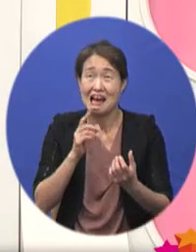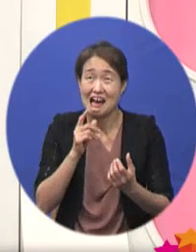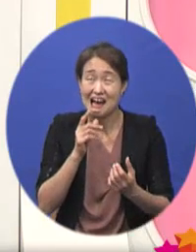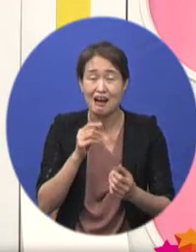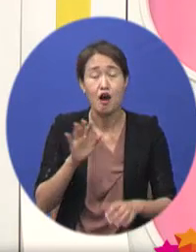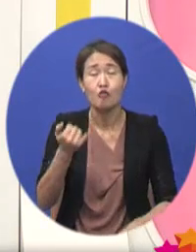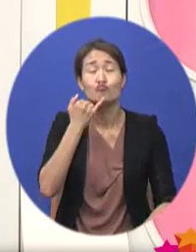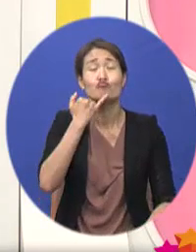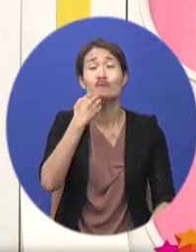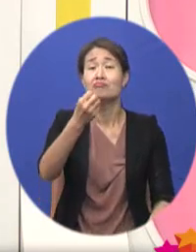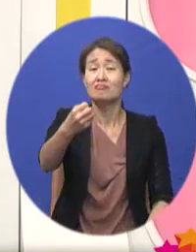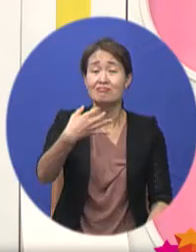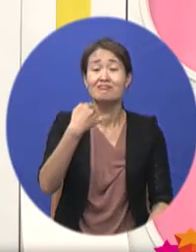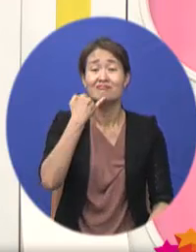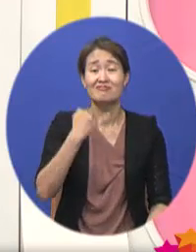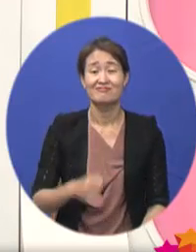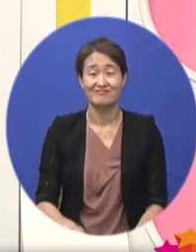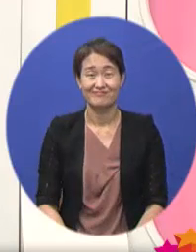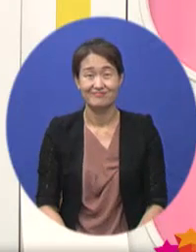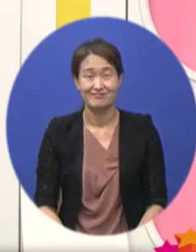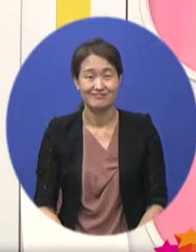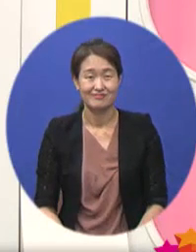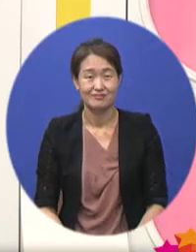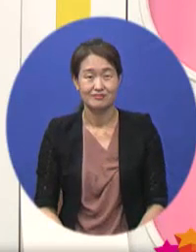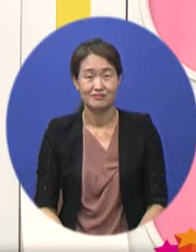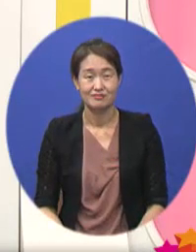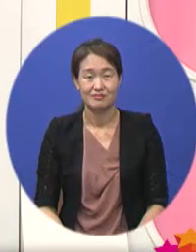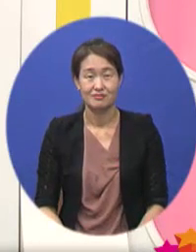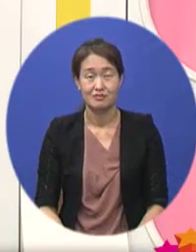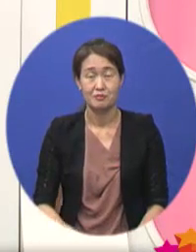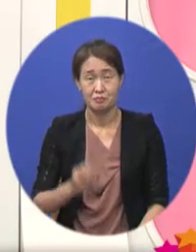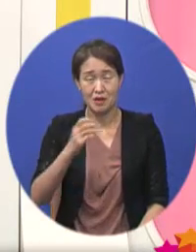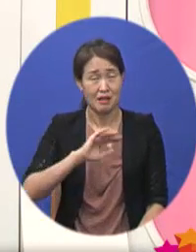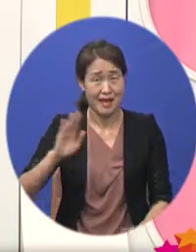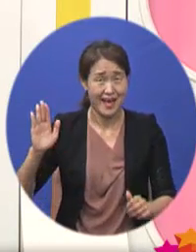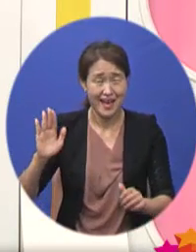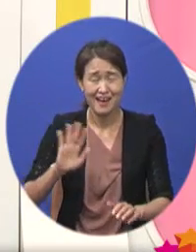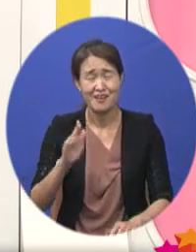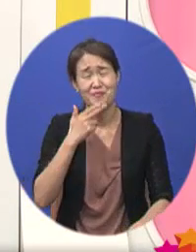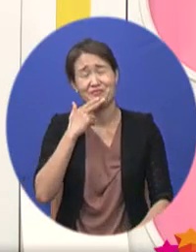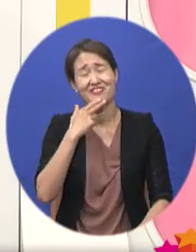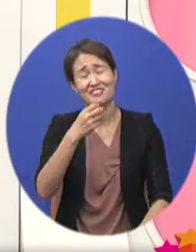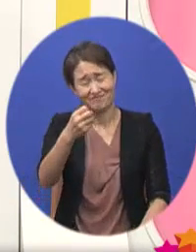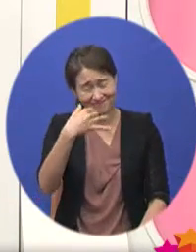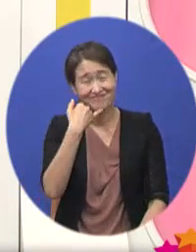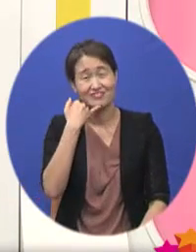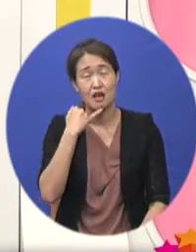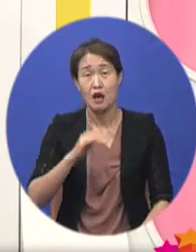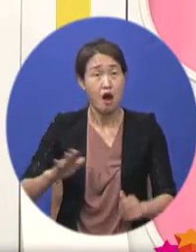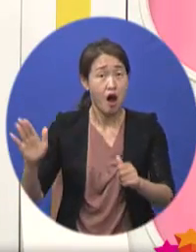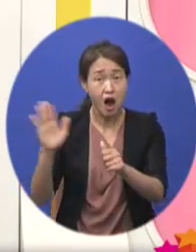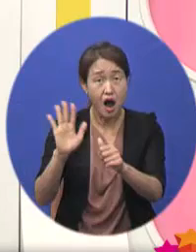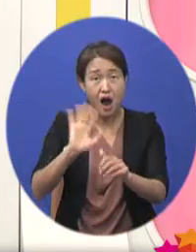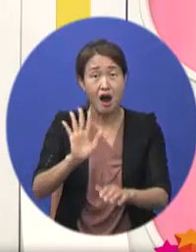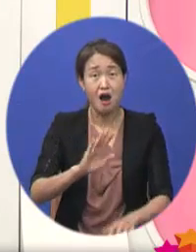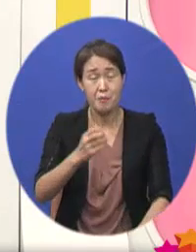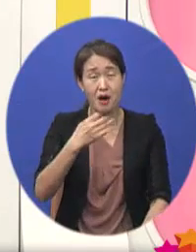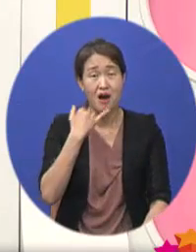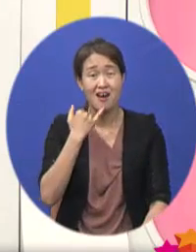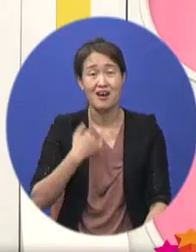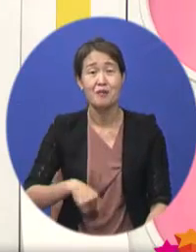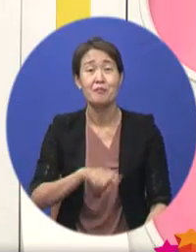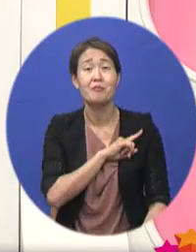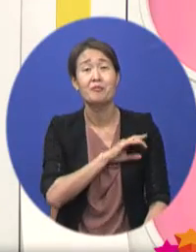뭘. 말하세요. 말하세요. 네. 말하라고 안 때릴게. 말하라고요. 안 때린다는데 말을 안 하네.